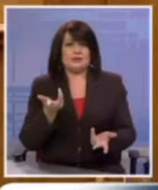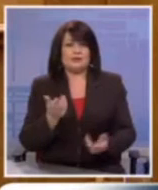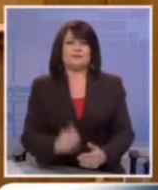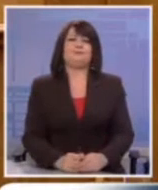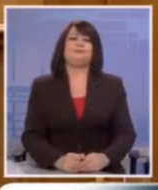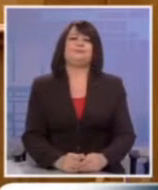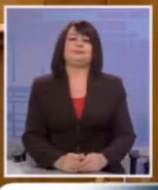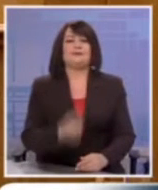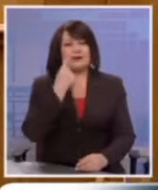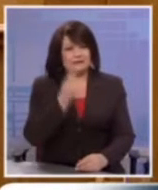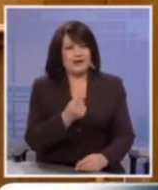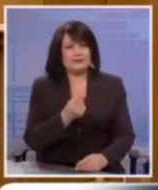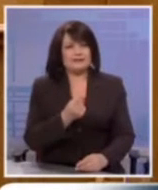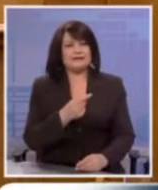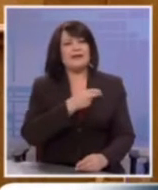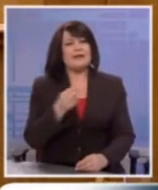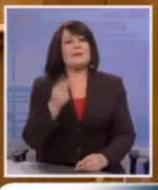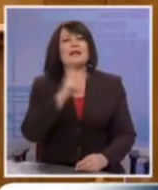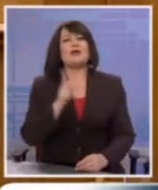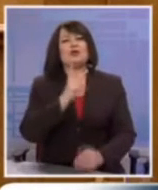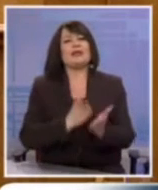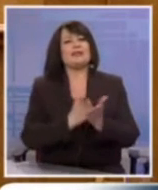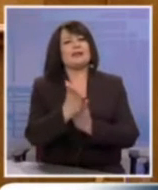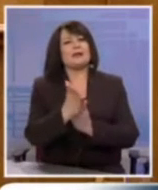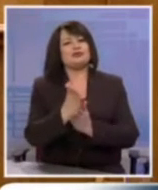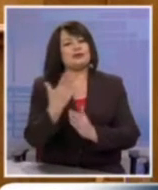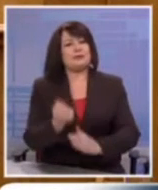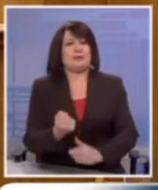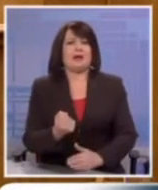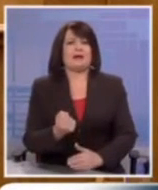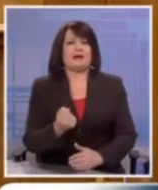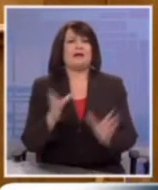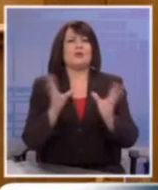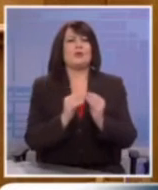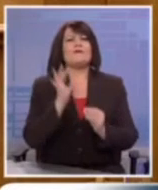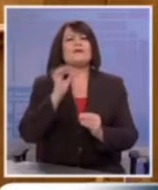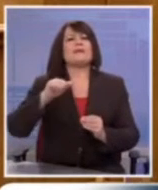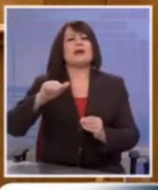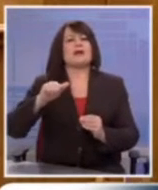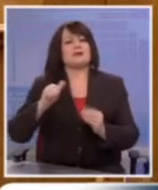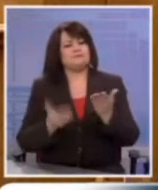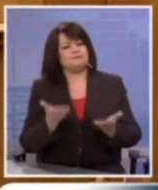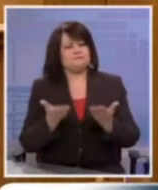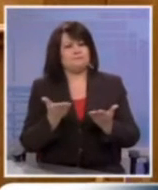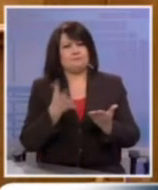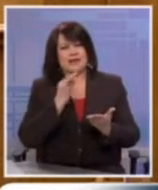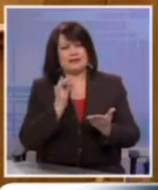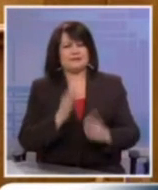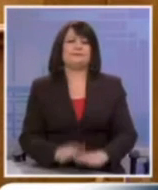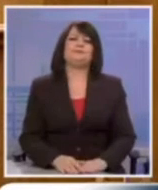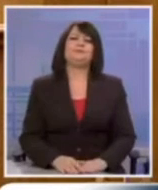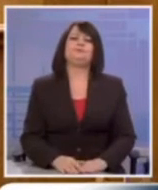Να λοιπόν ότι υπάρχει ένα θέμα κοινωνικής δικαιοσύνης και αναδιανομής σε σχέση και με το ΦΠΑ. Επίσης,